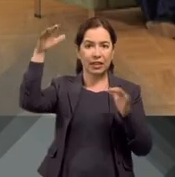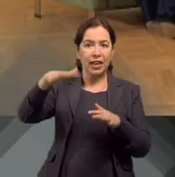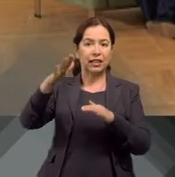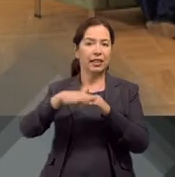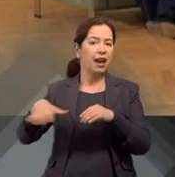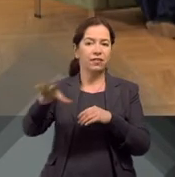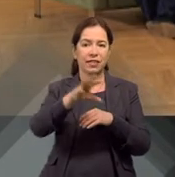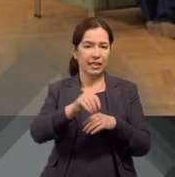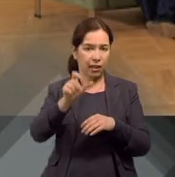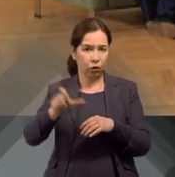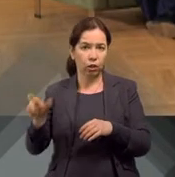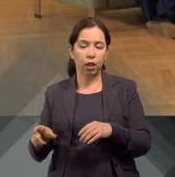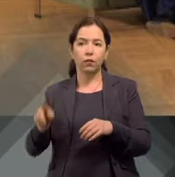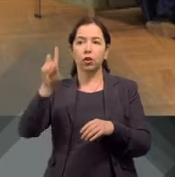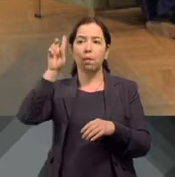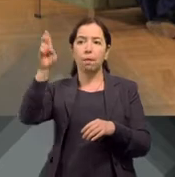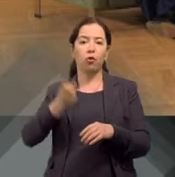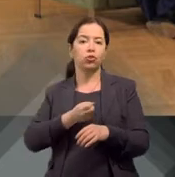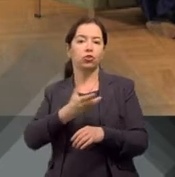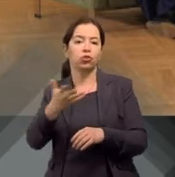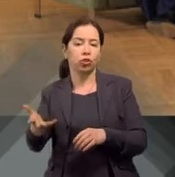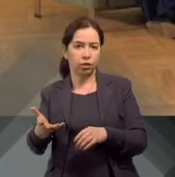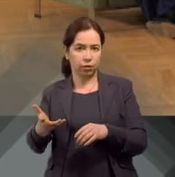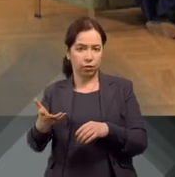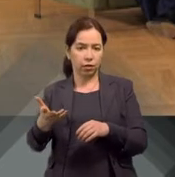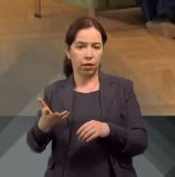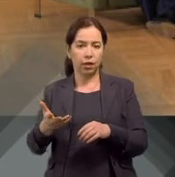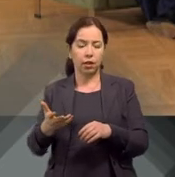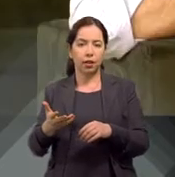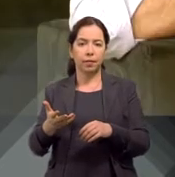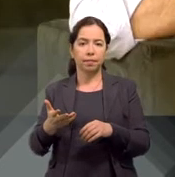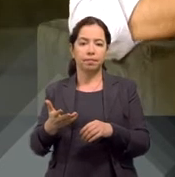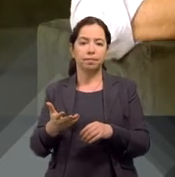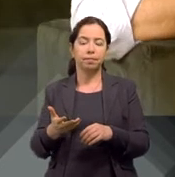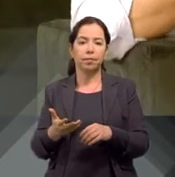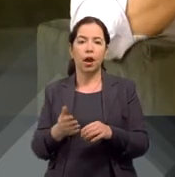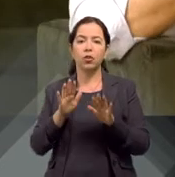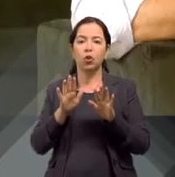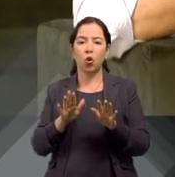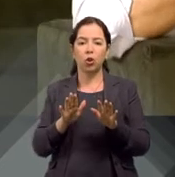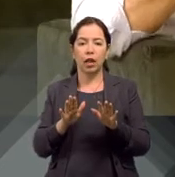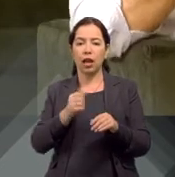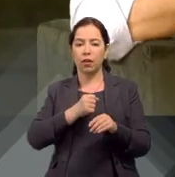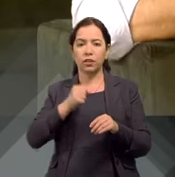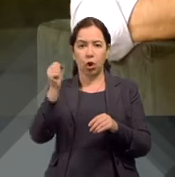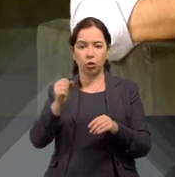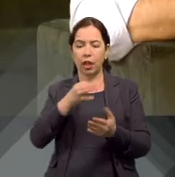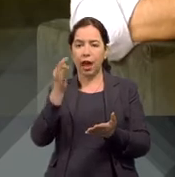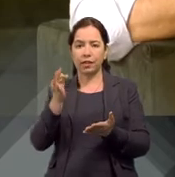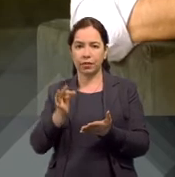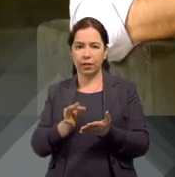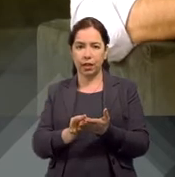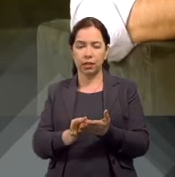щедр. Это с одной стороны атрибут щедрости, и это ясно, что только взрослый,